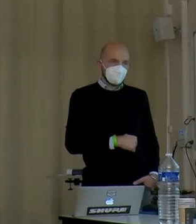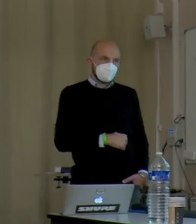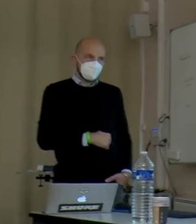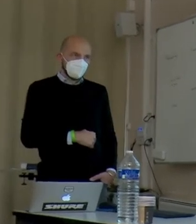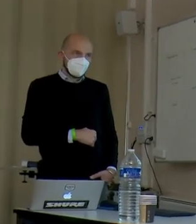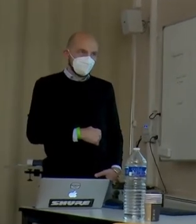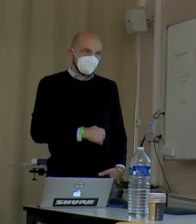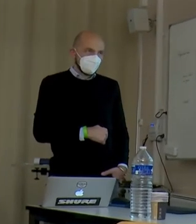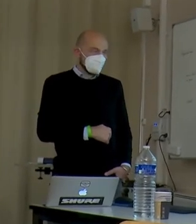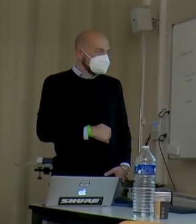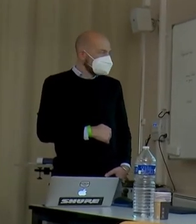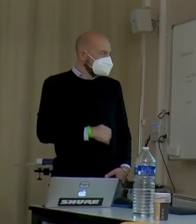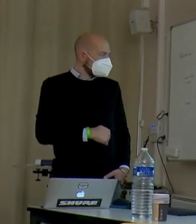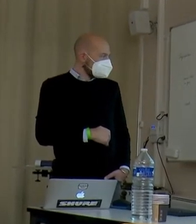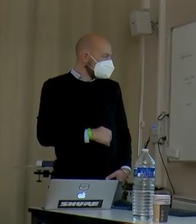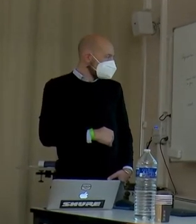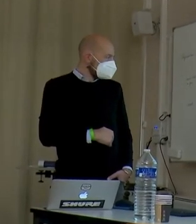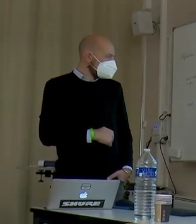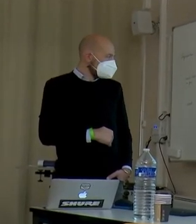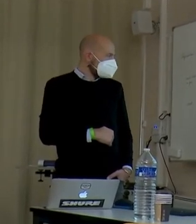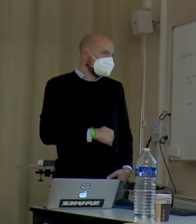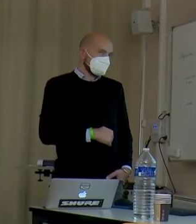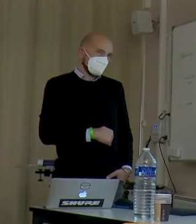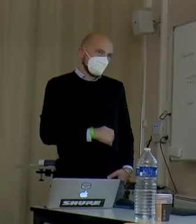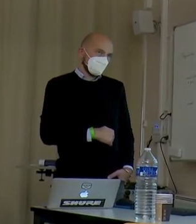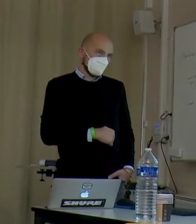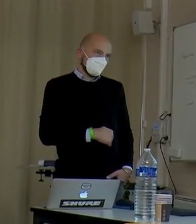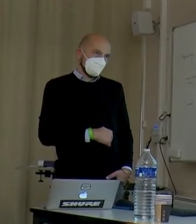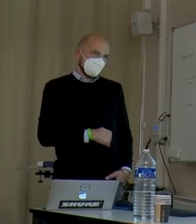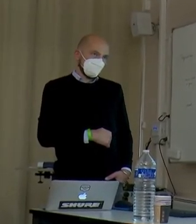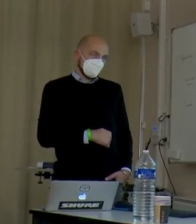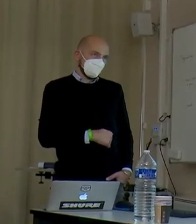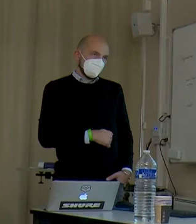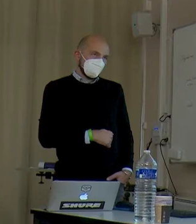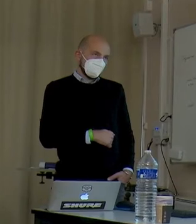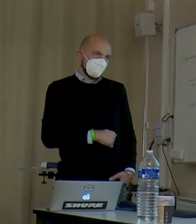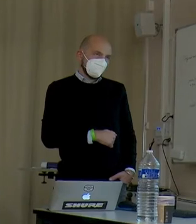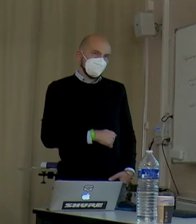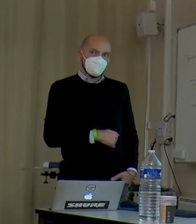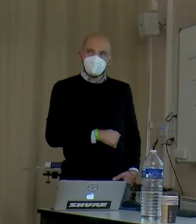'élèves, vous y retournez. Vous pouvez accéder directement sans avoir à ressaisir le questionnaire.